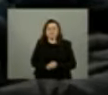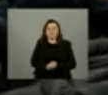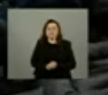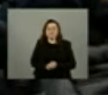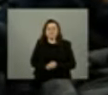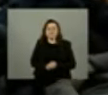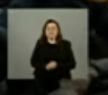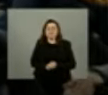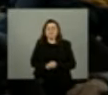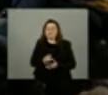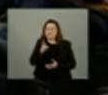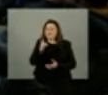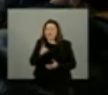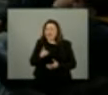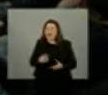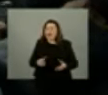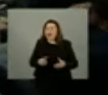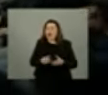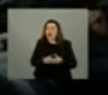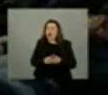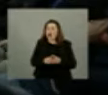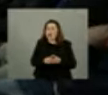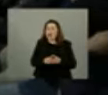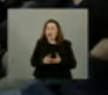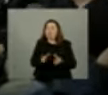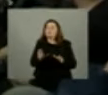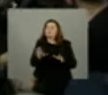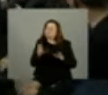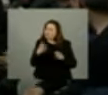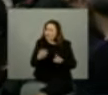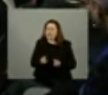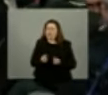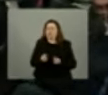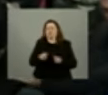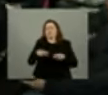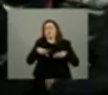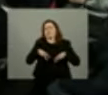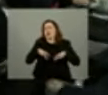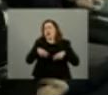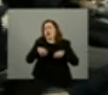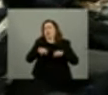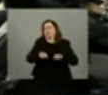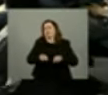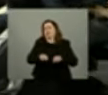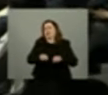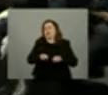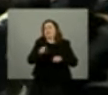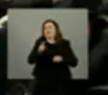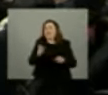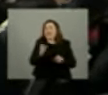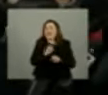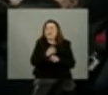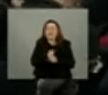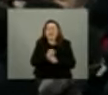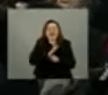θα κονταροχτυπιούνται απόψεις του τύπου «πάμε σε εκλογή νέου αρχηγού, δεν πάμε σε εκλογή νέου αρχηγού,